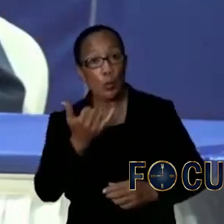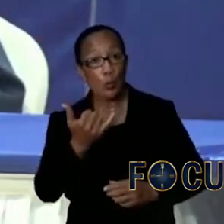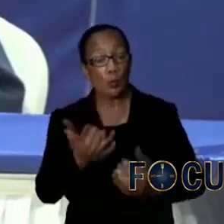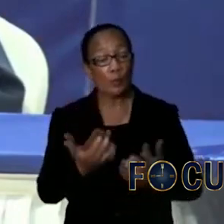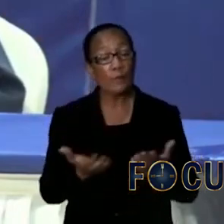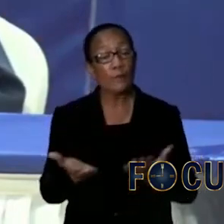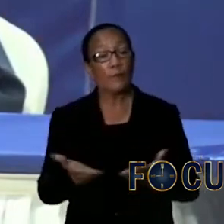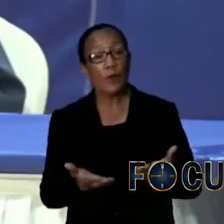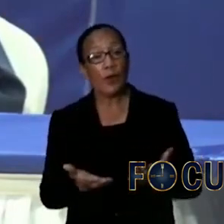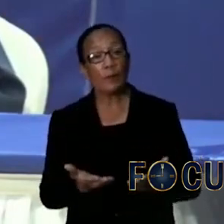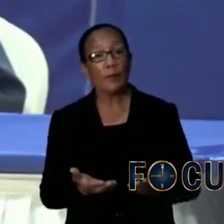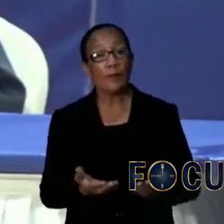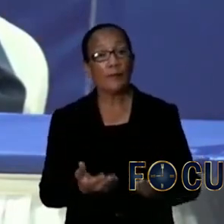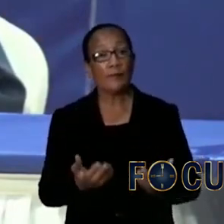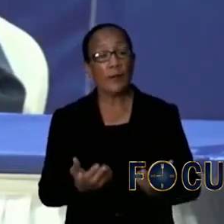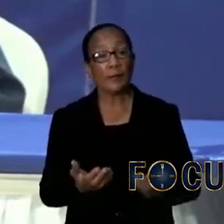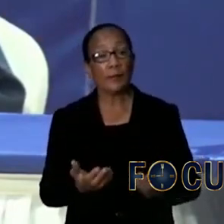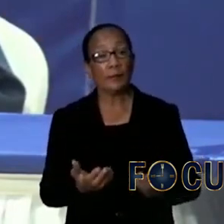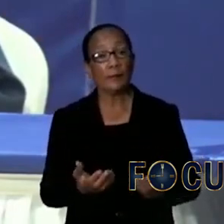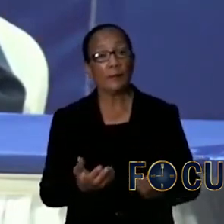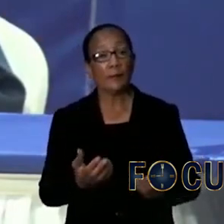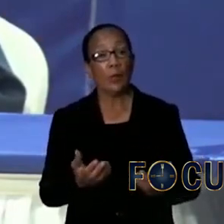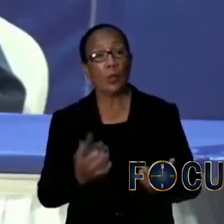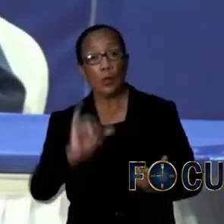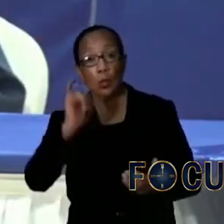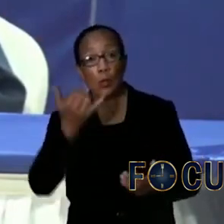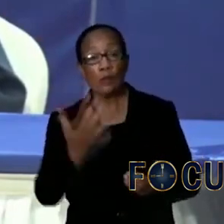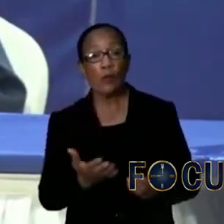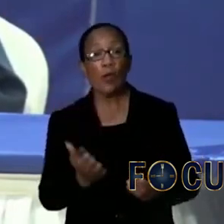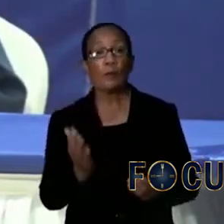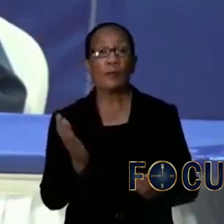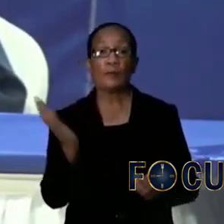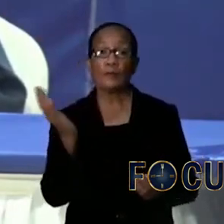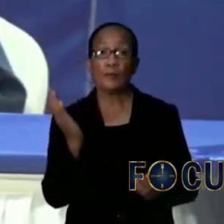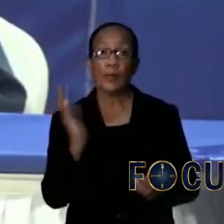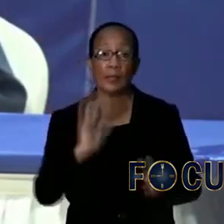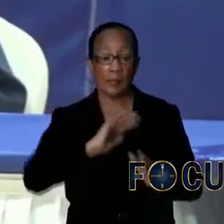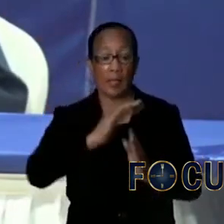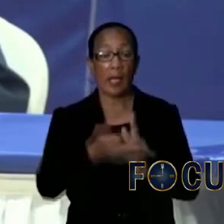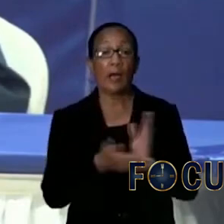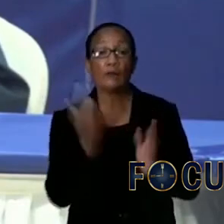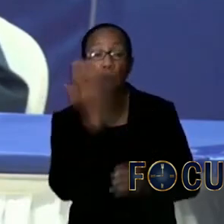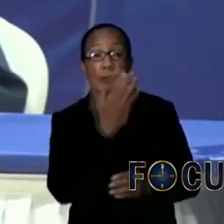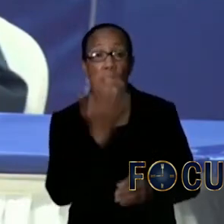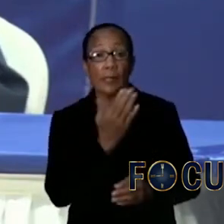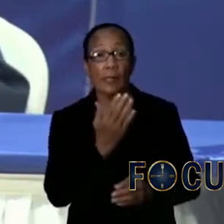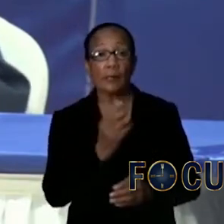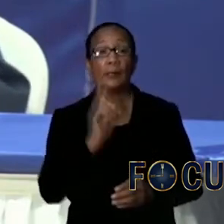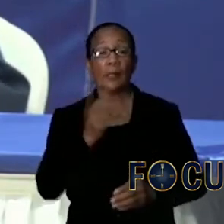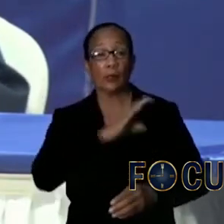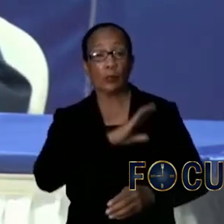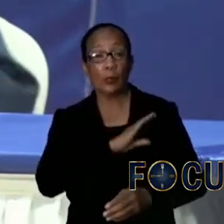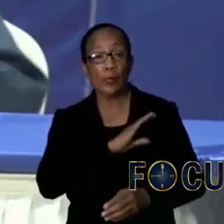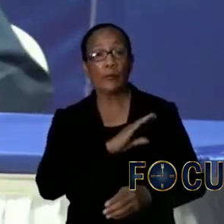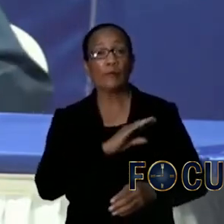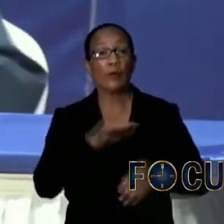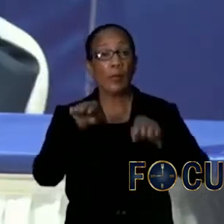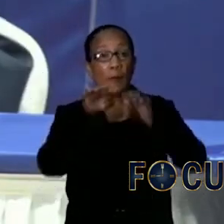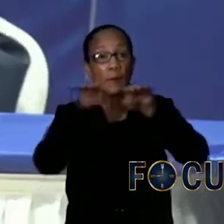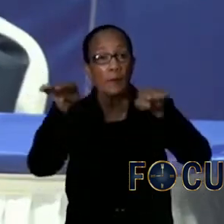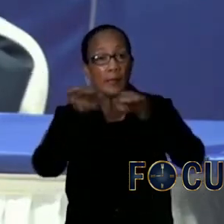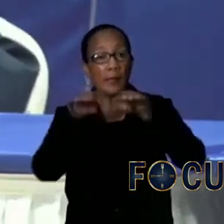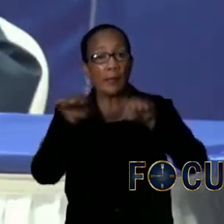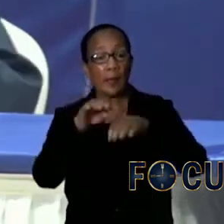van assessment, nieuwe vormen van afstuderen. Dat stuk doe ik voor de middelbare scholen en voor